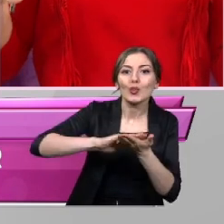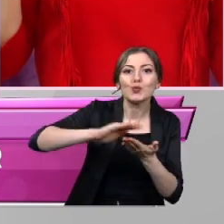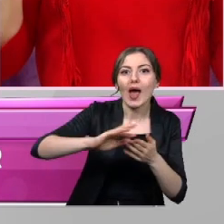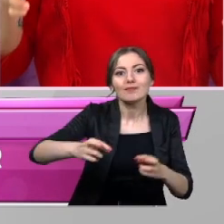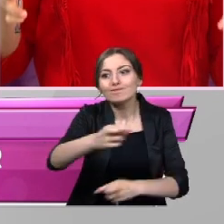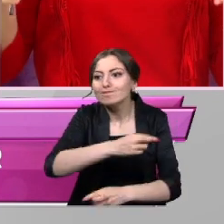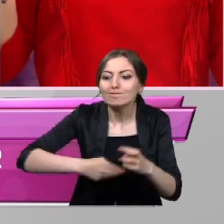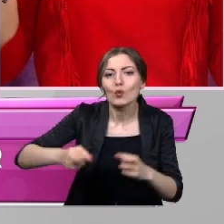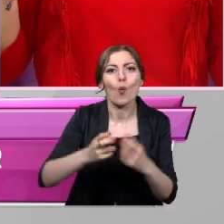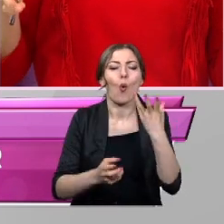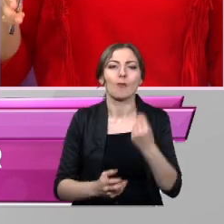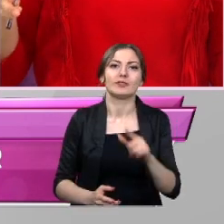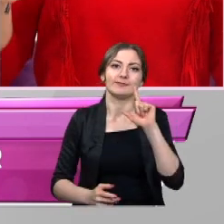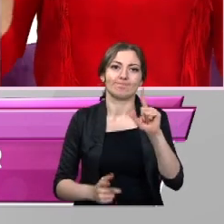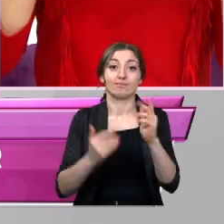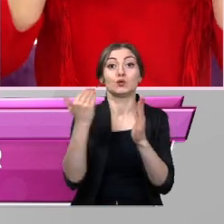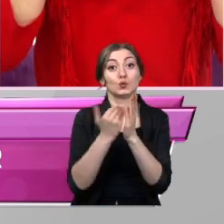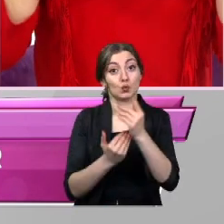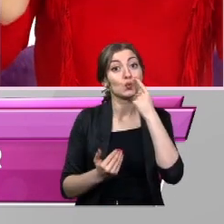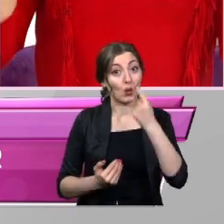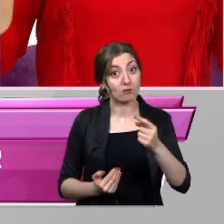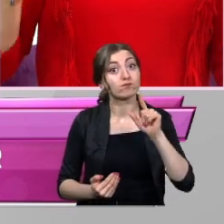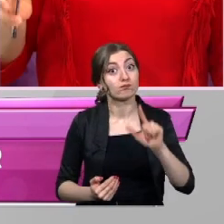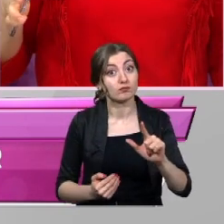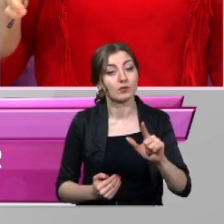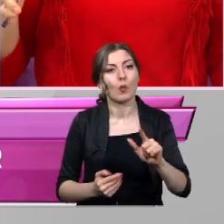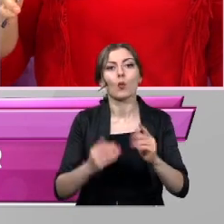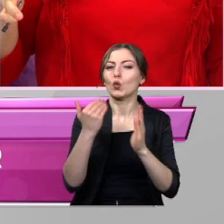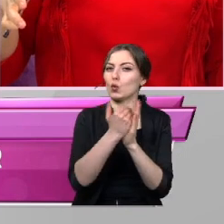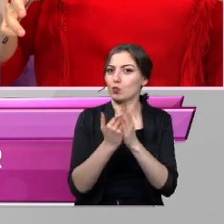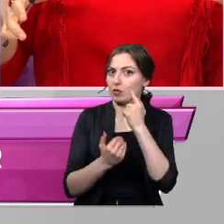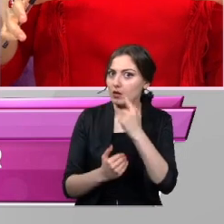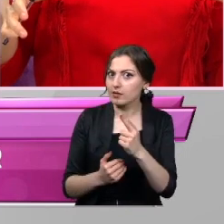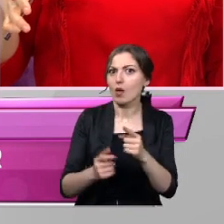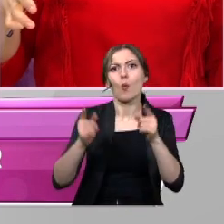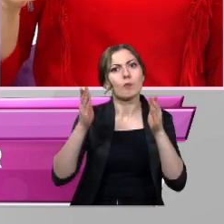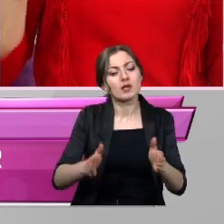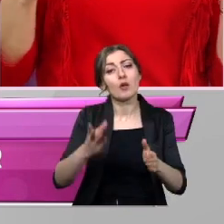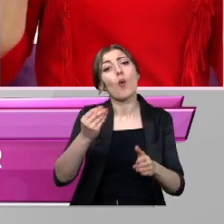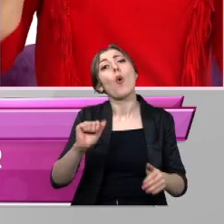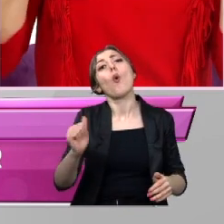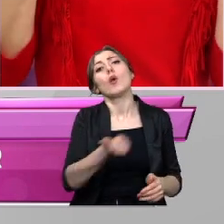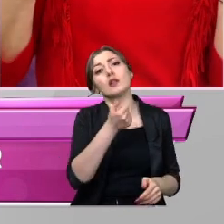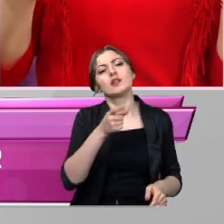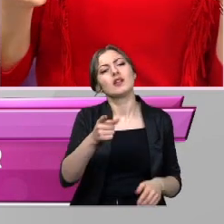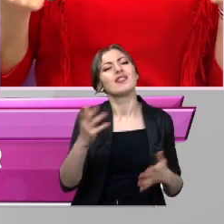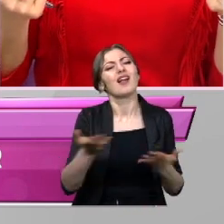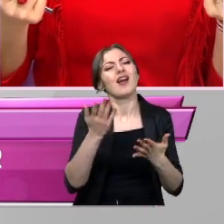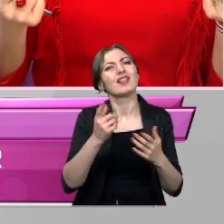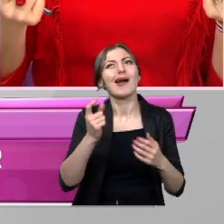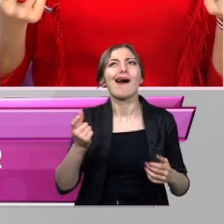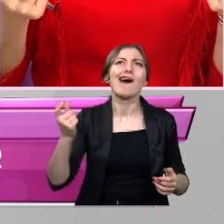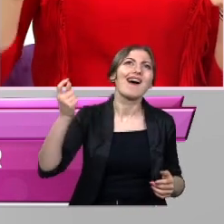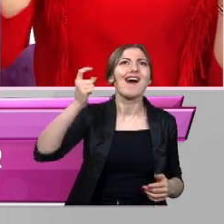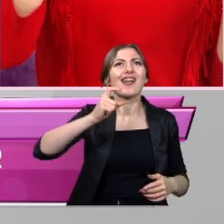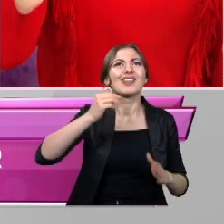doğrusu ve çocuk o kurallı öngörülebilir rutinlerin olduğu ortam içerisinde olmalıdır ve bazı aile